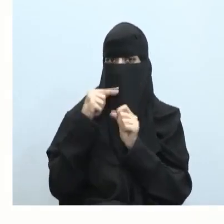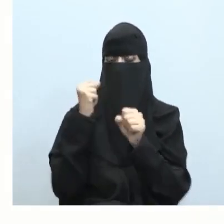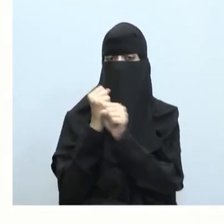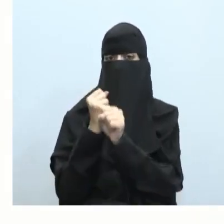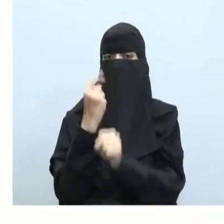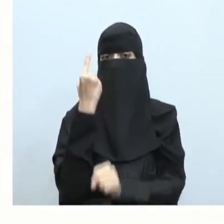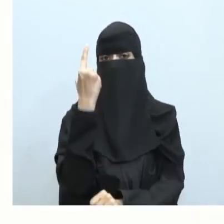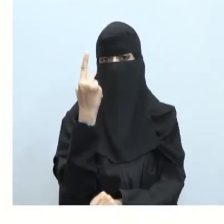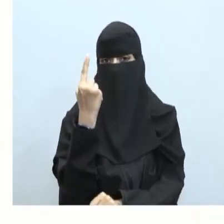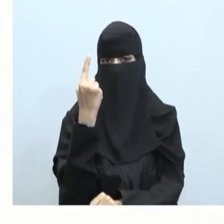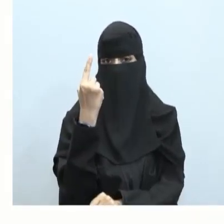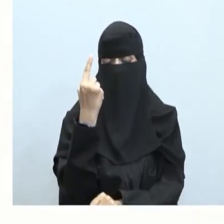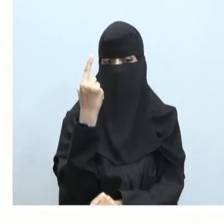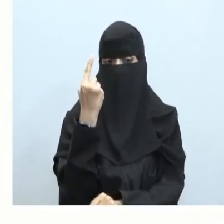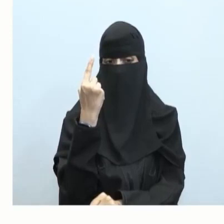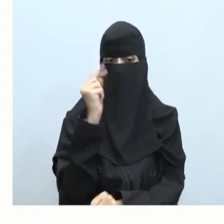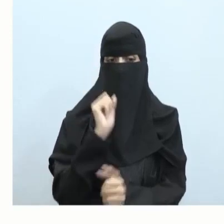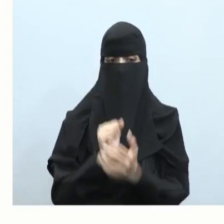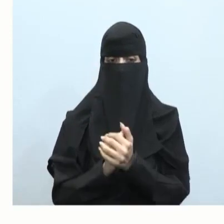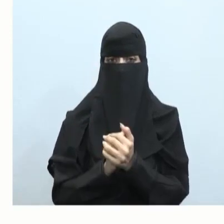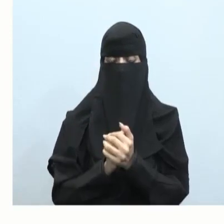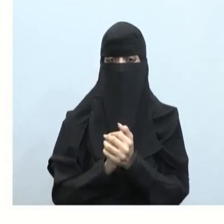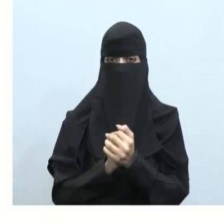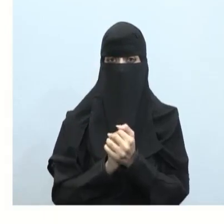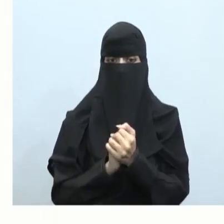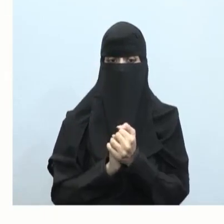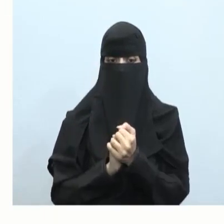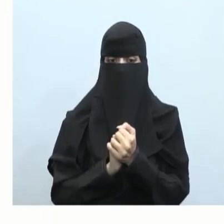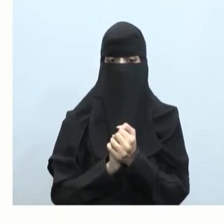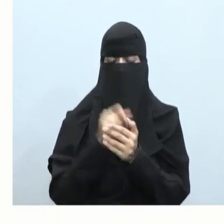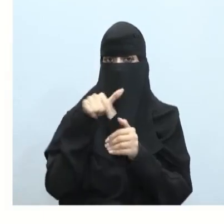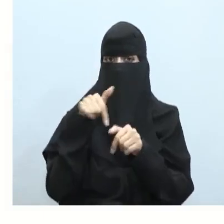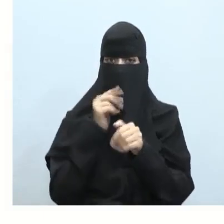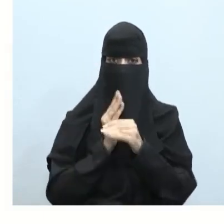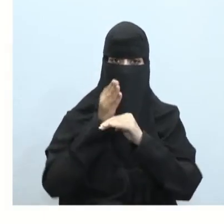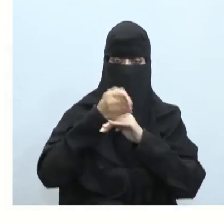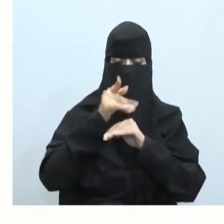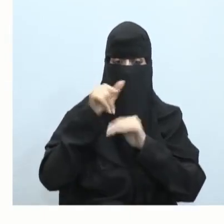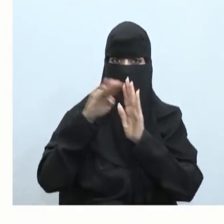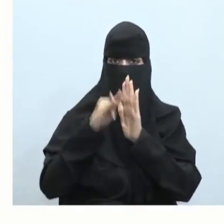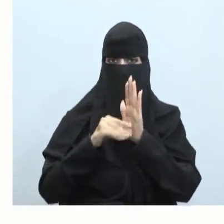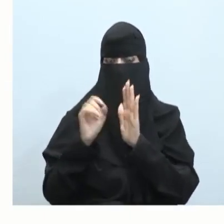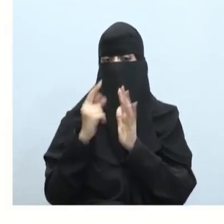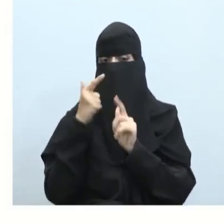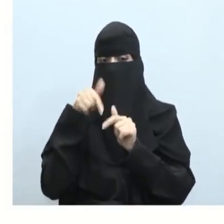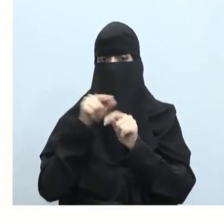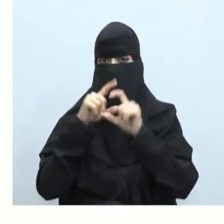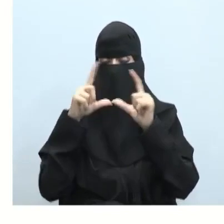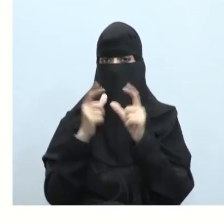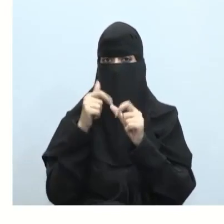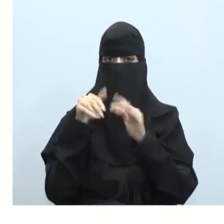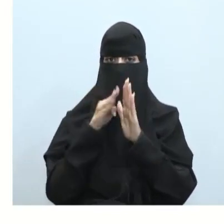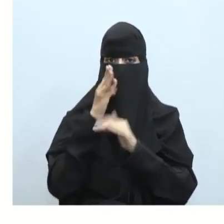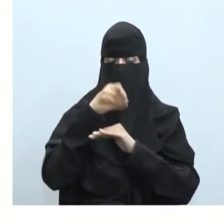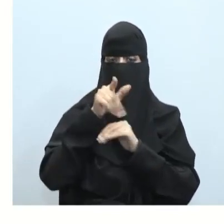مره واحده المترجم يعمل مره واحده بحيث تكون المدخلات البرنامج السورس كود او